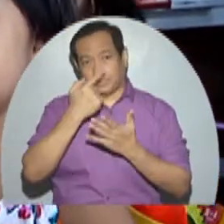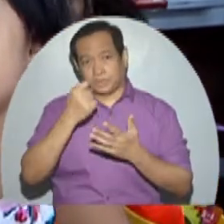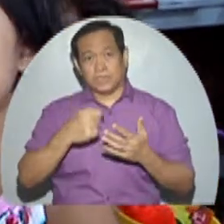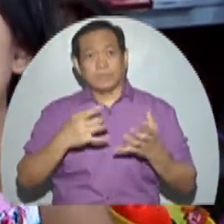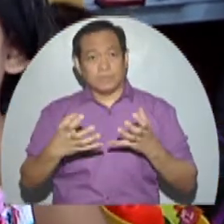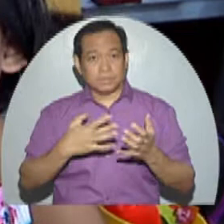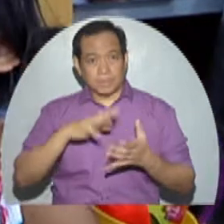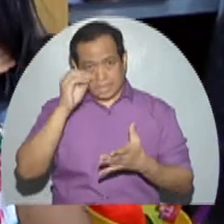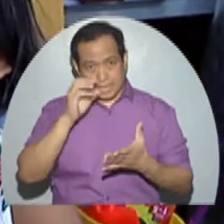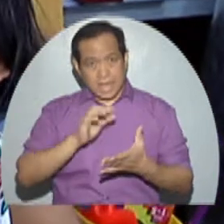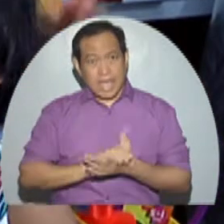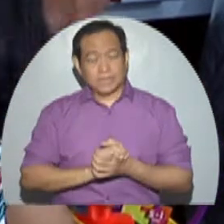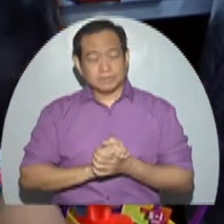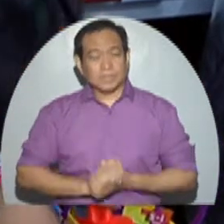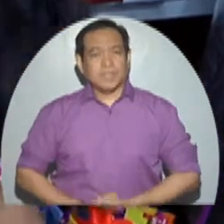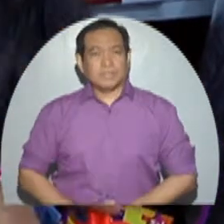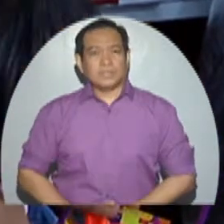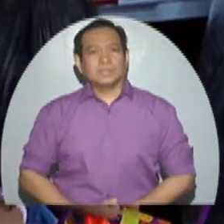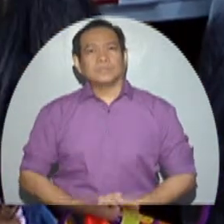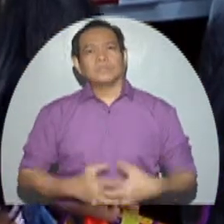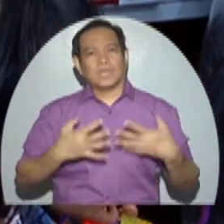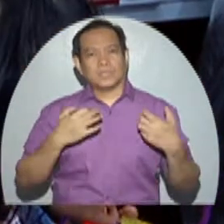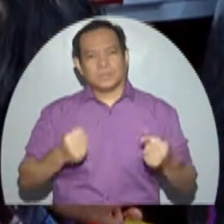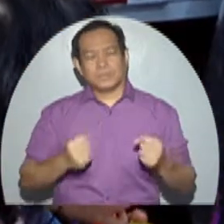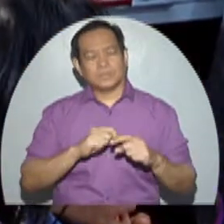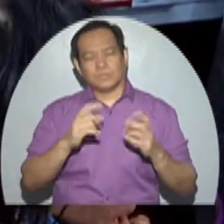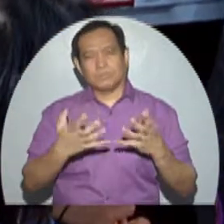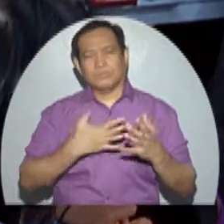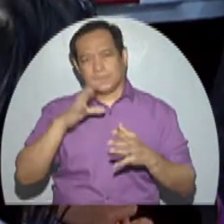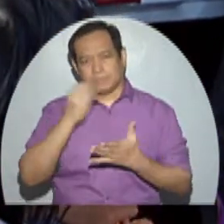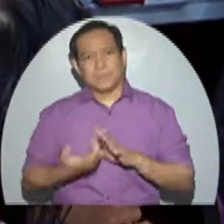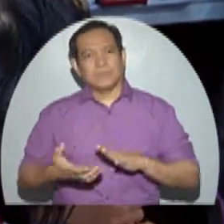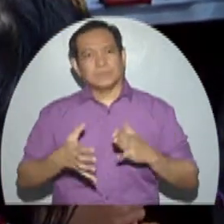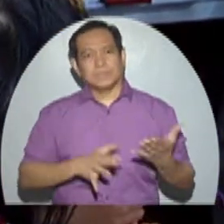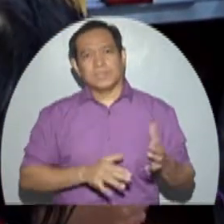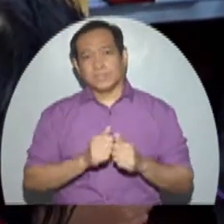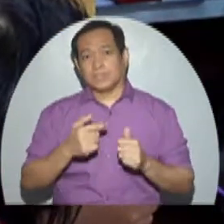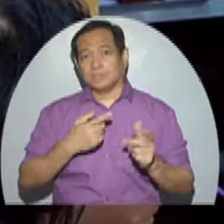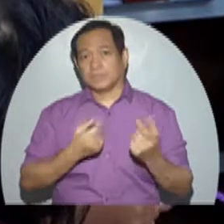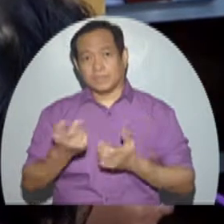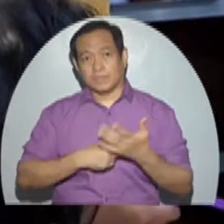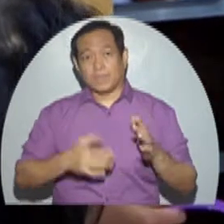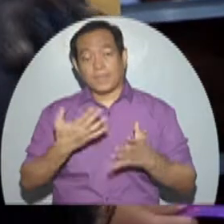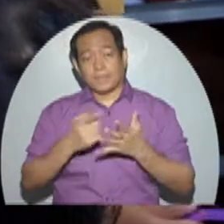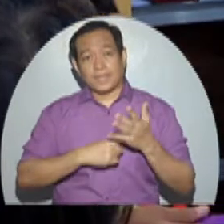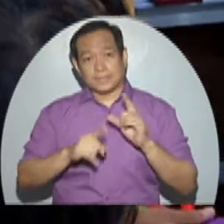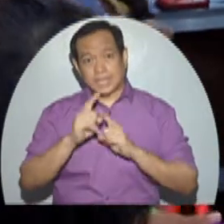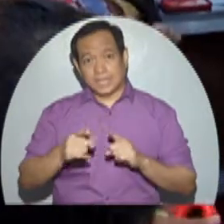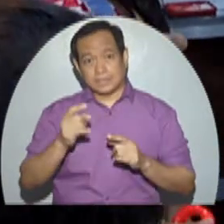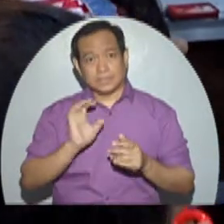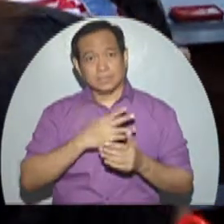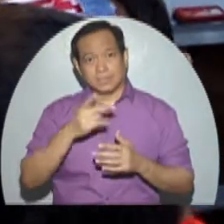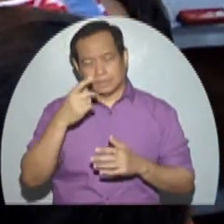talagang gusto ko siyang gumaling Ayoko po siyang mawala na lang na wala akong ginagawa. Sabi ko, ito na siguro yung sagot sa problema